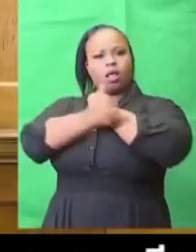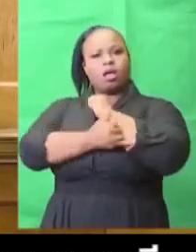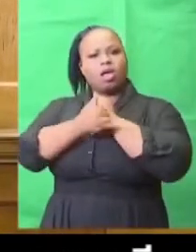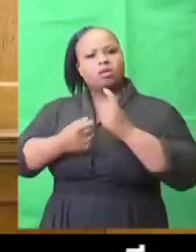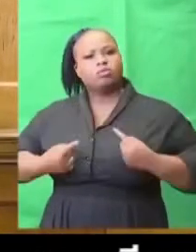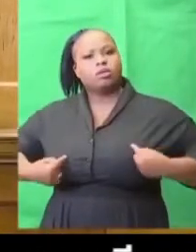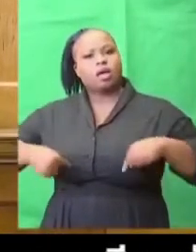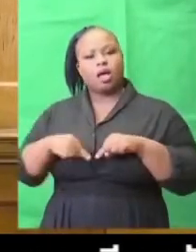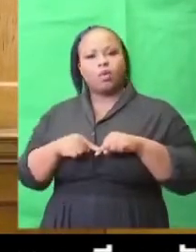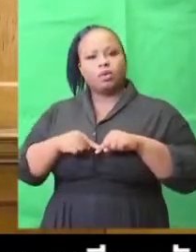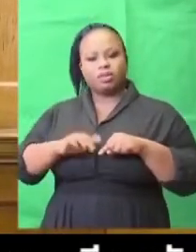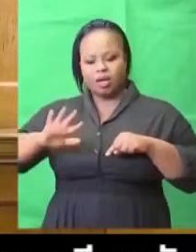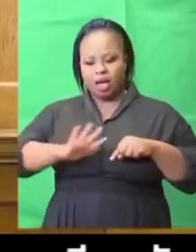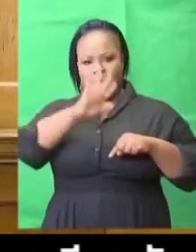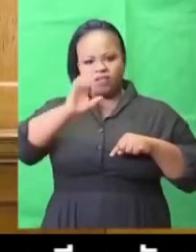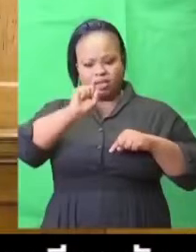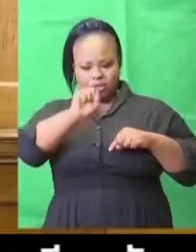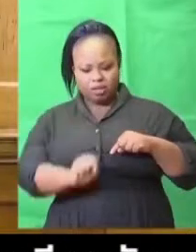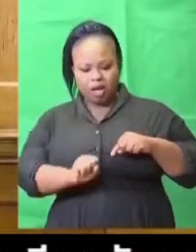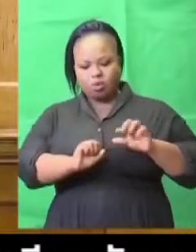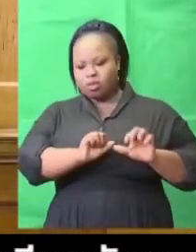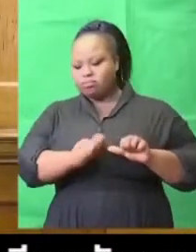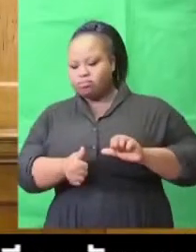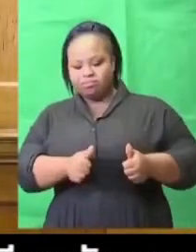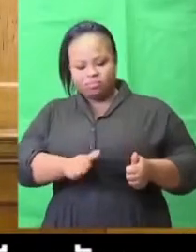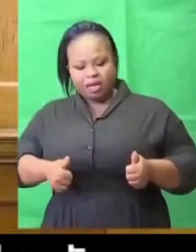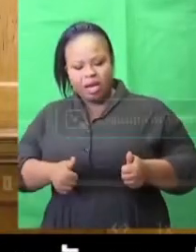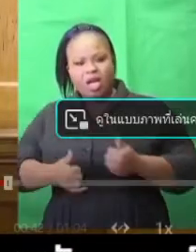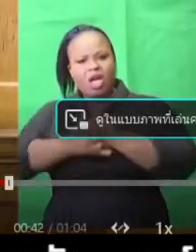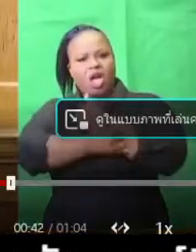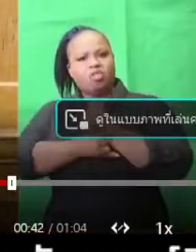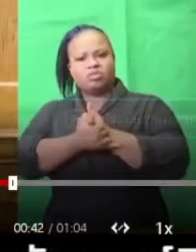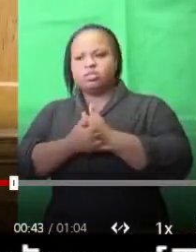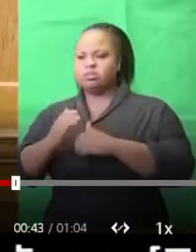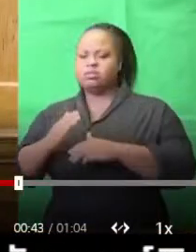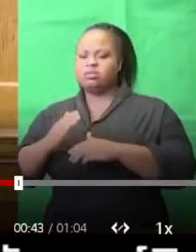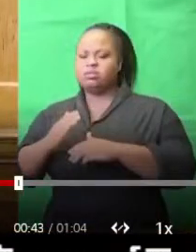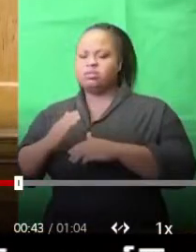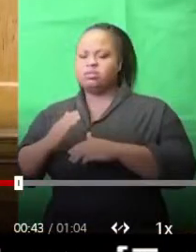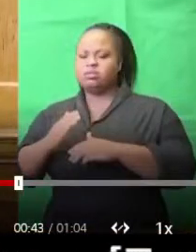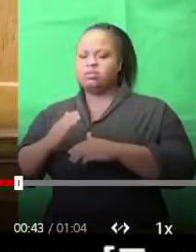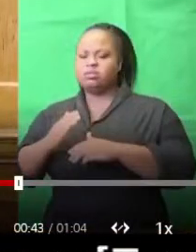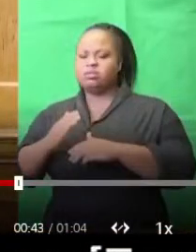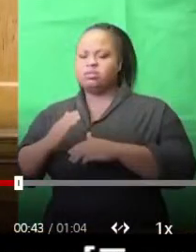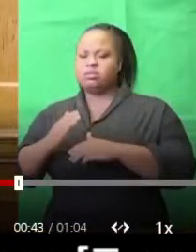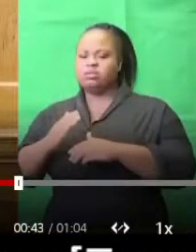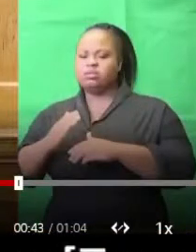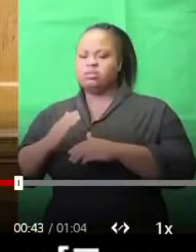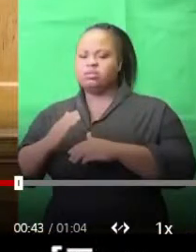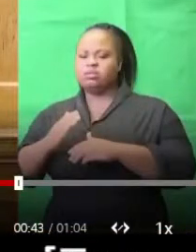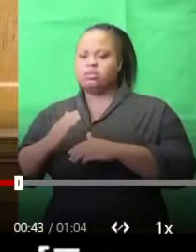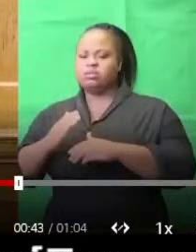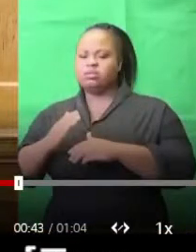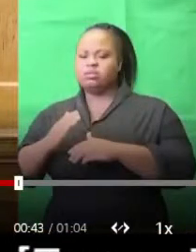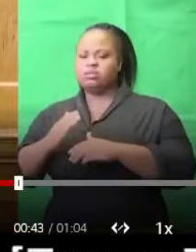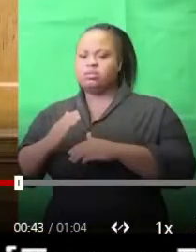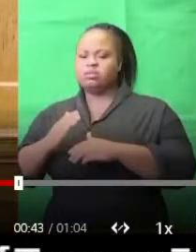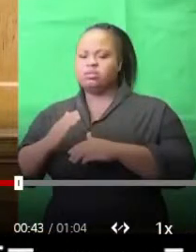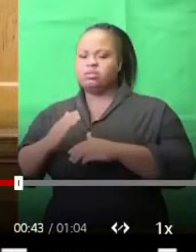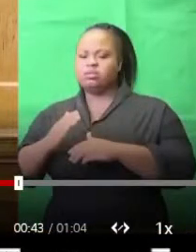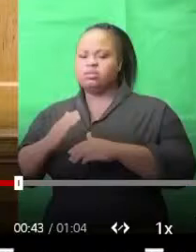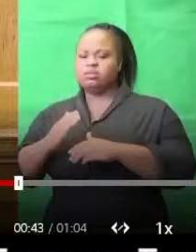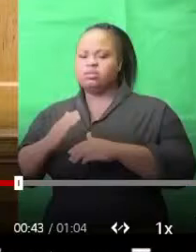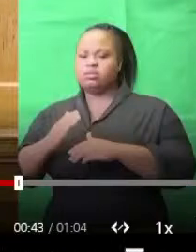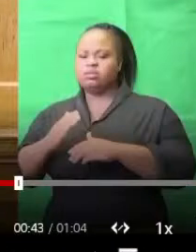anextensiveชัดเจนนะครับว่าแต่เพราะกลับครับท่านประธานธิบดีอัฟริกาใต้บอกว่า